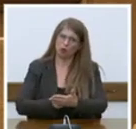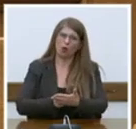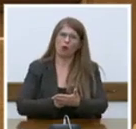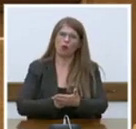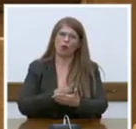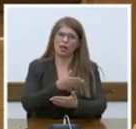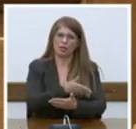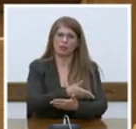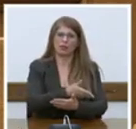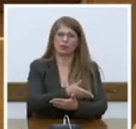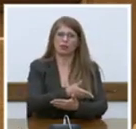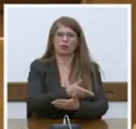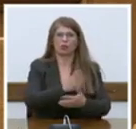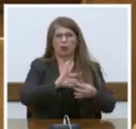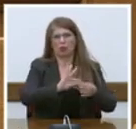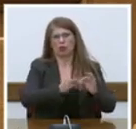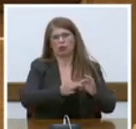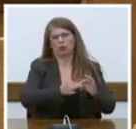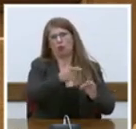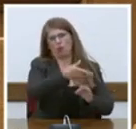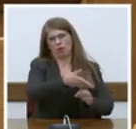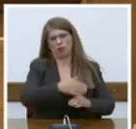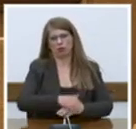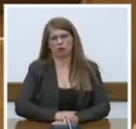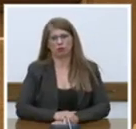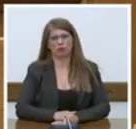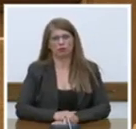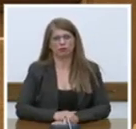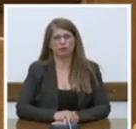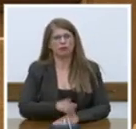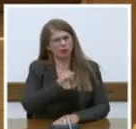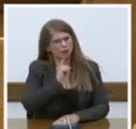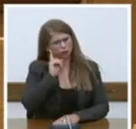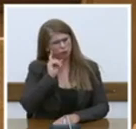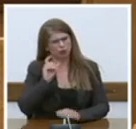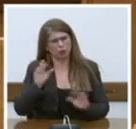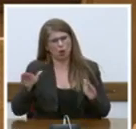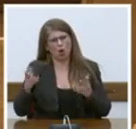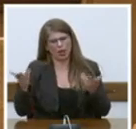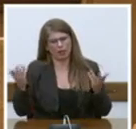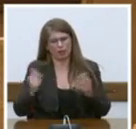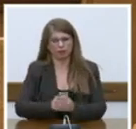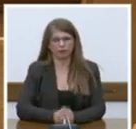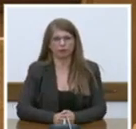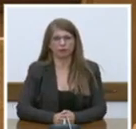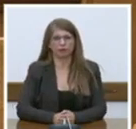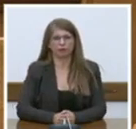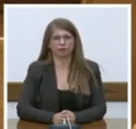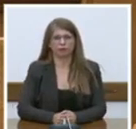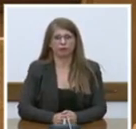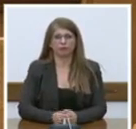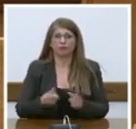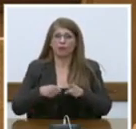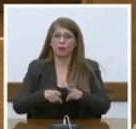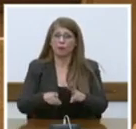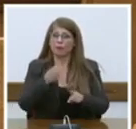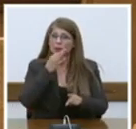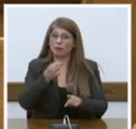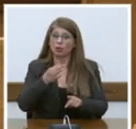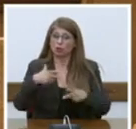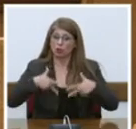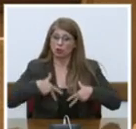εξαγόραζε άλλος το φαντ, το κοράκι όπως το ξέρουμε. Παράλληλα, θεωρούμε απαραίτητο το κράτος να έχει